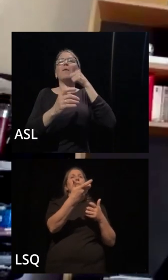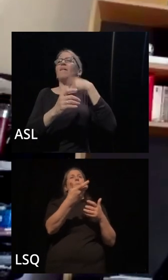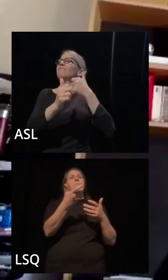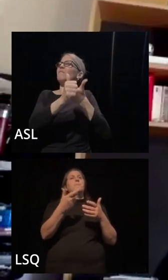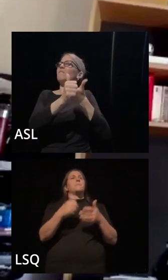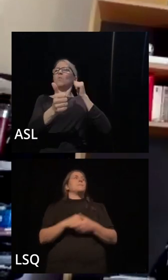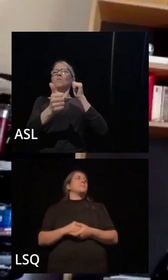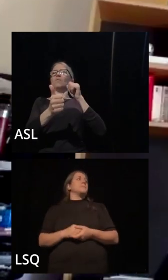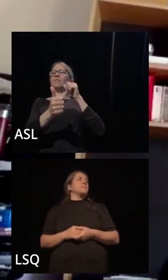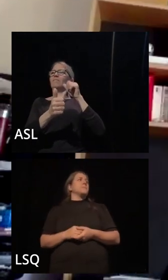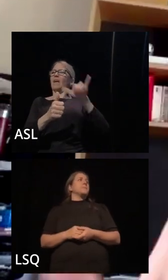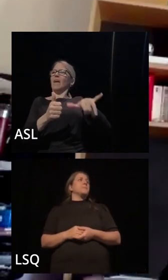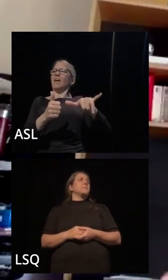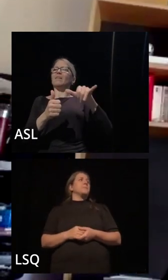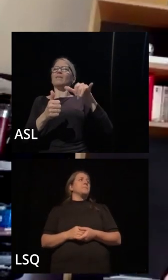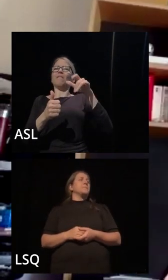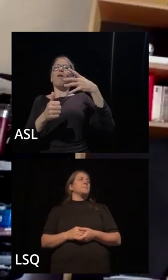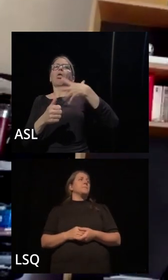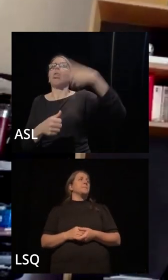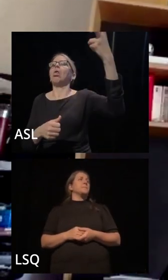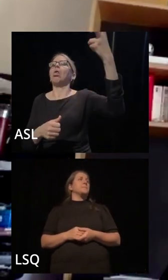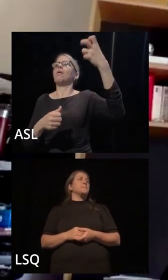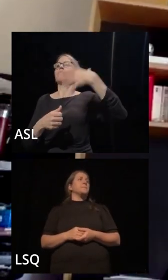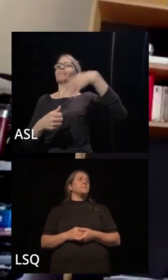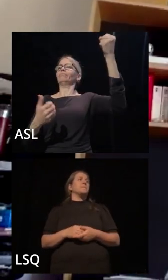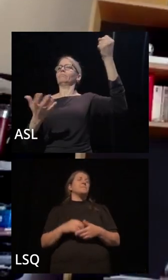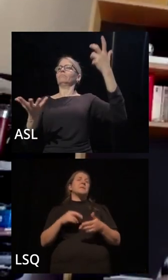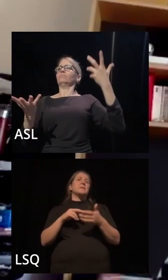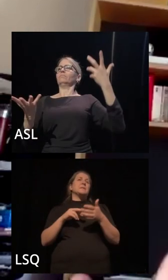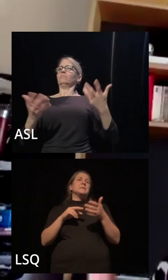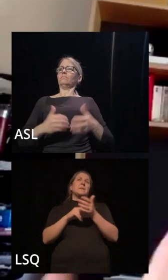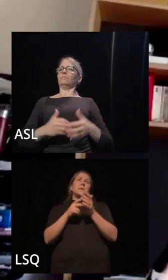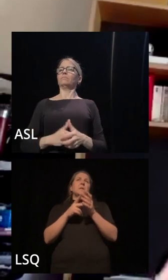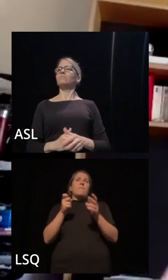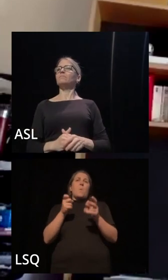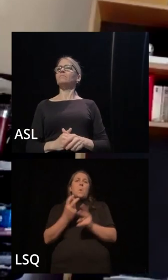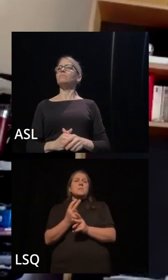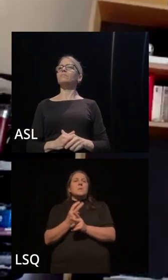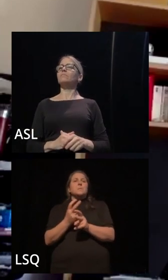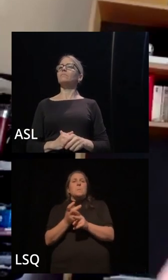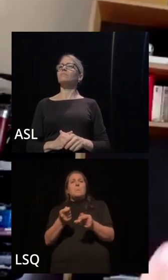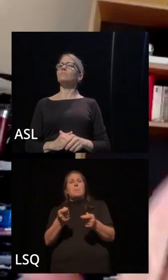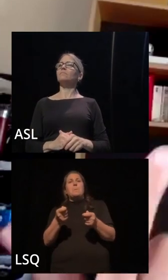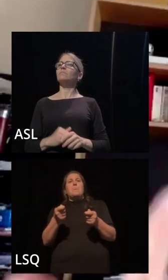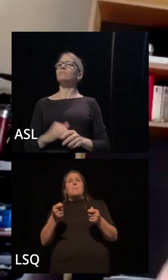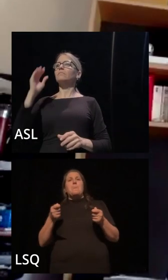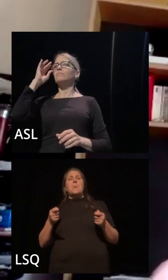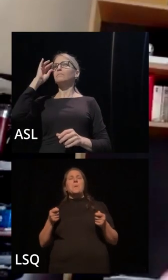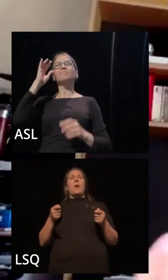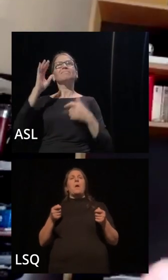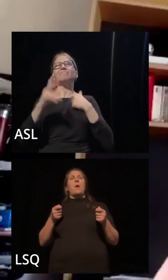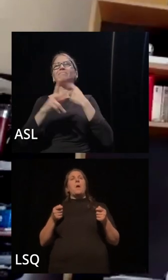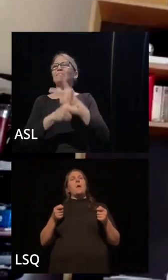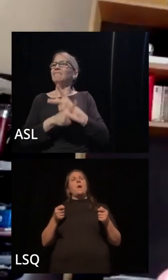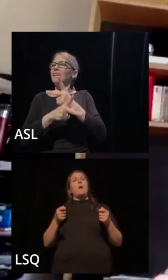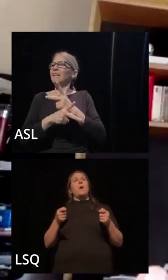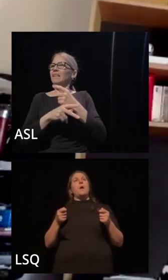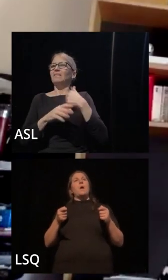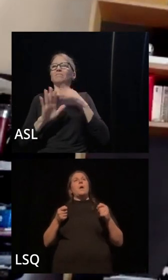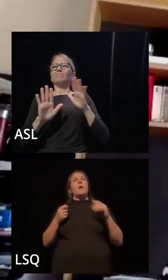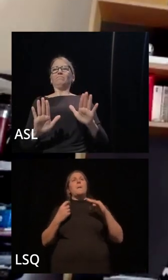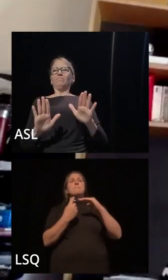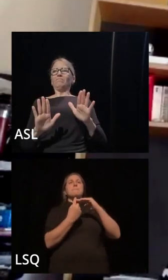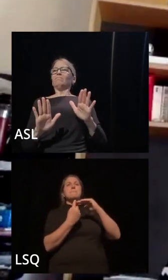et effectivement être attentif à ce que la marginalité, l'alternatif de